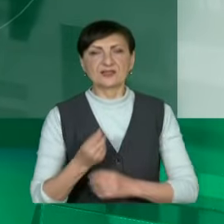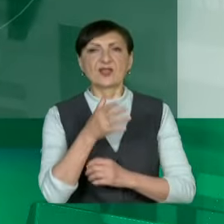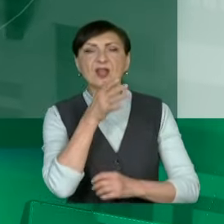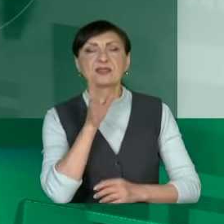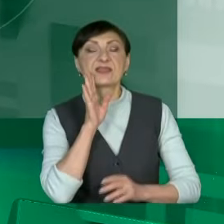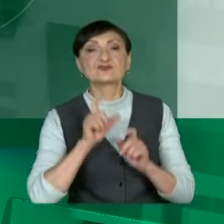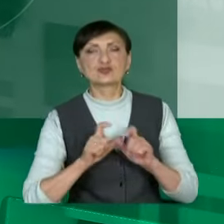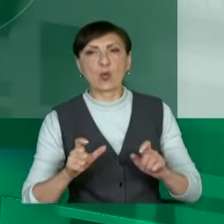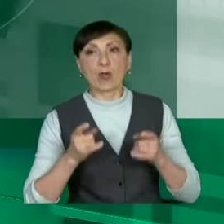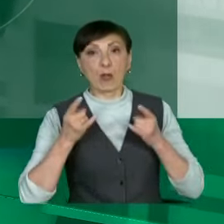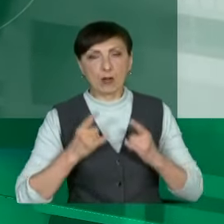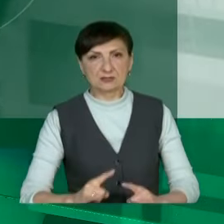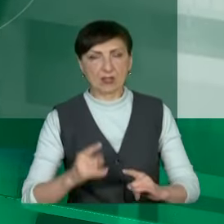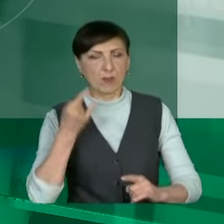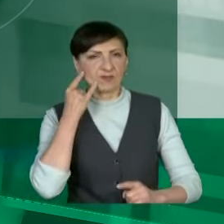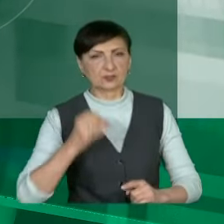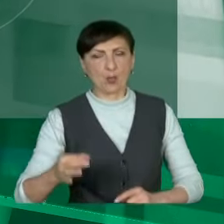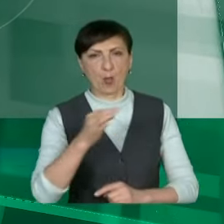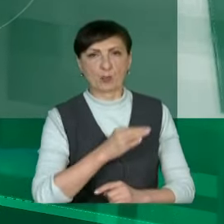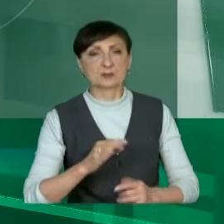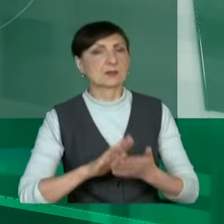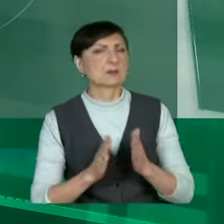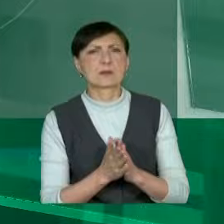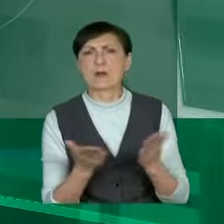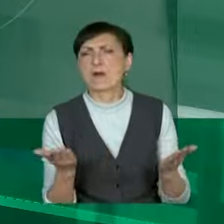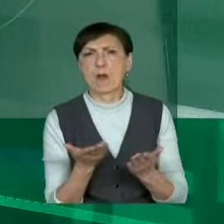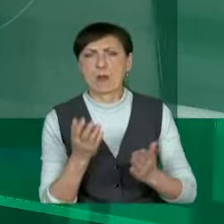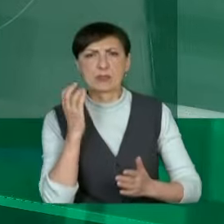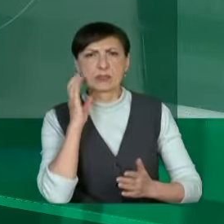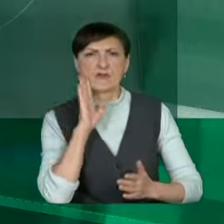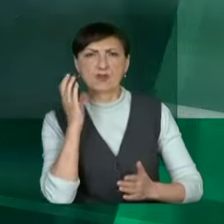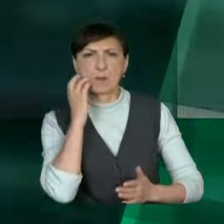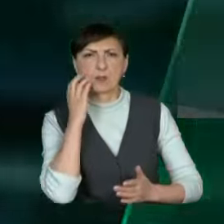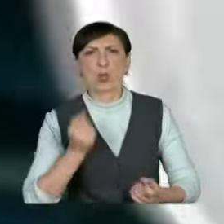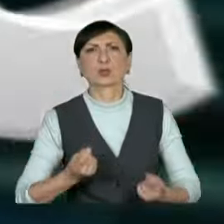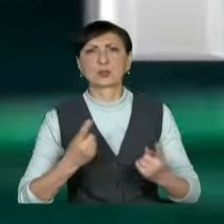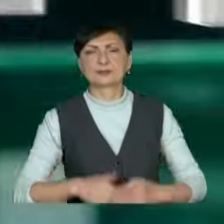12-летняя школьница родила в Павлодарской области. При каких обстоятельствах забеременела девочка?